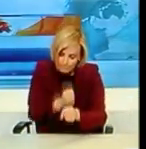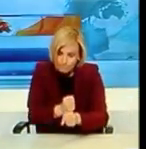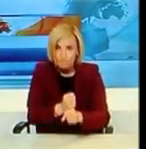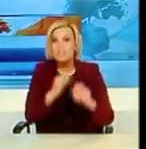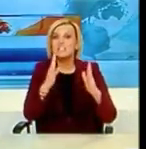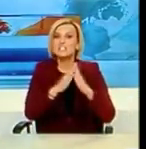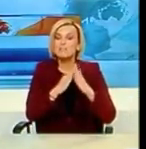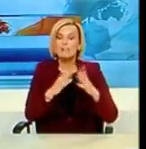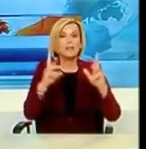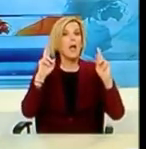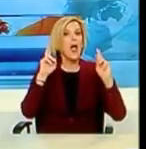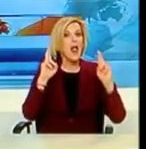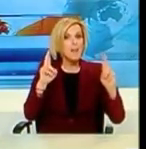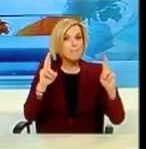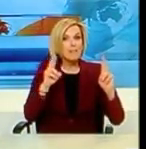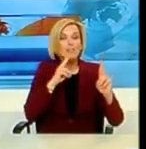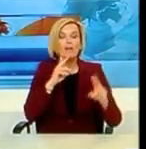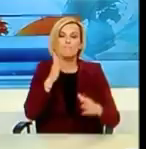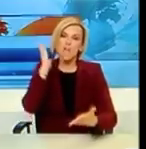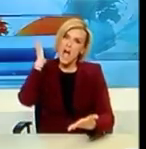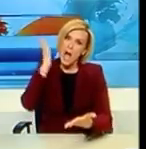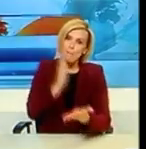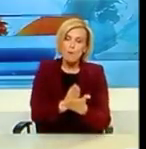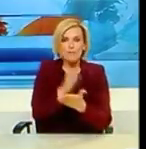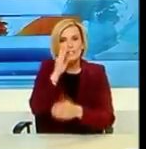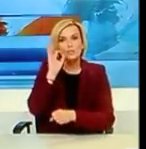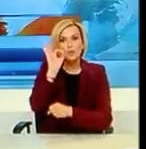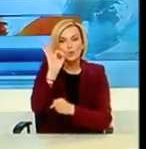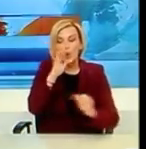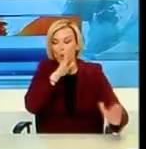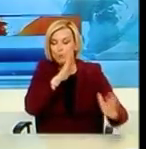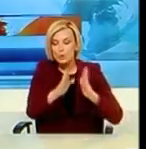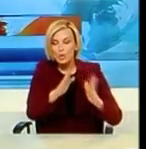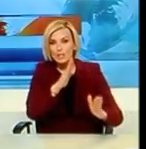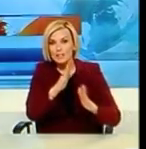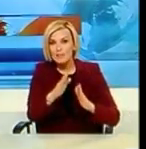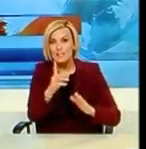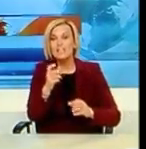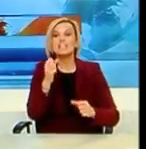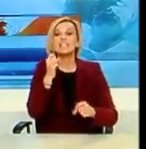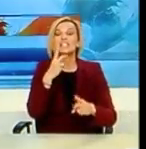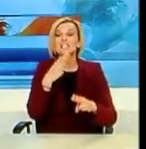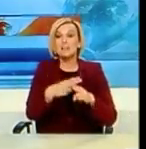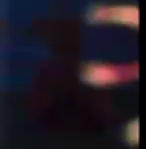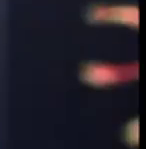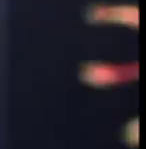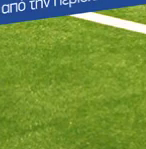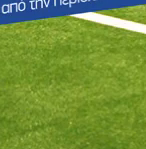μένουμε αισιόδοξοι, μένουμε αποφασισμένοι, μένουμε πάνω απ' όλα υγιείς.